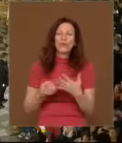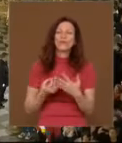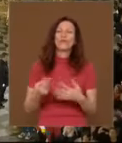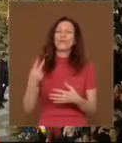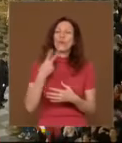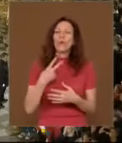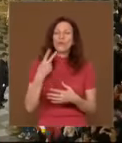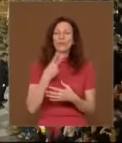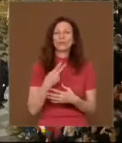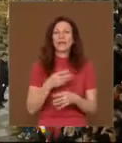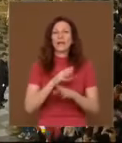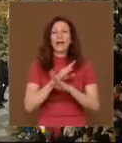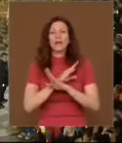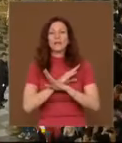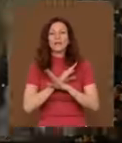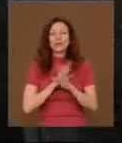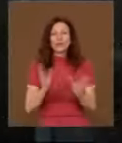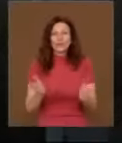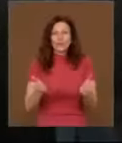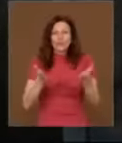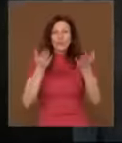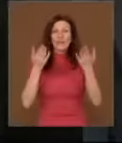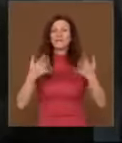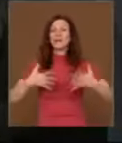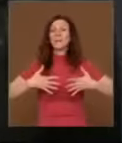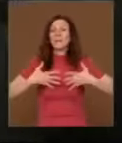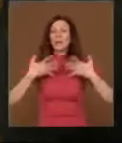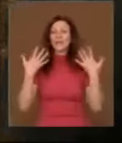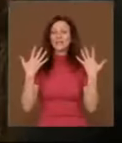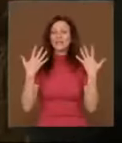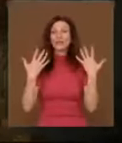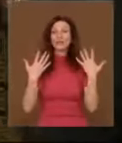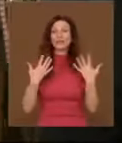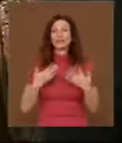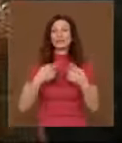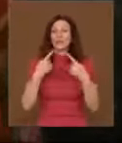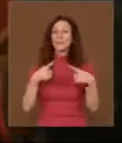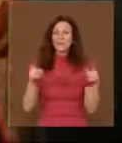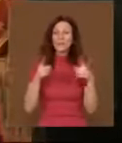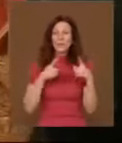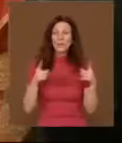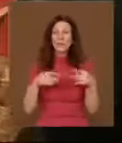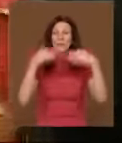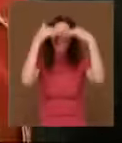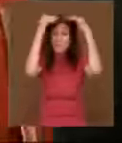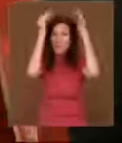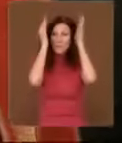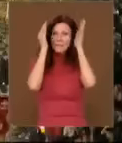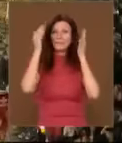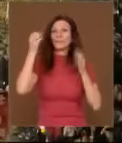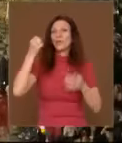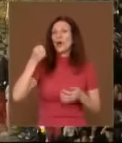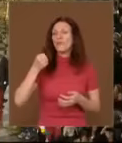Празничния възкресен тропар, Негово Светейшество заедно с другите епископи,